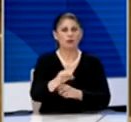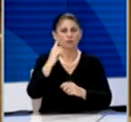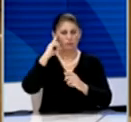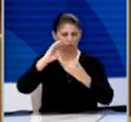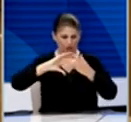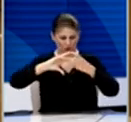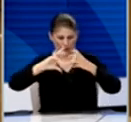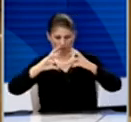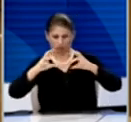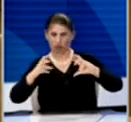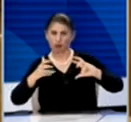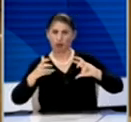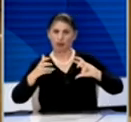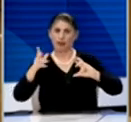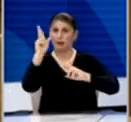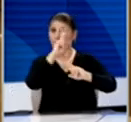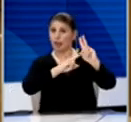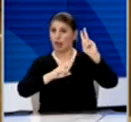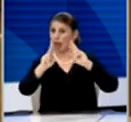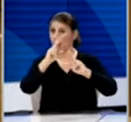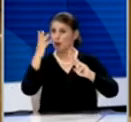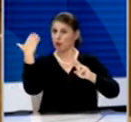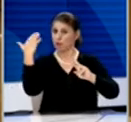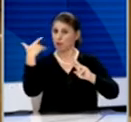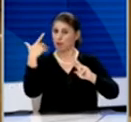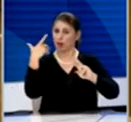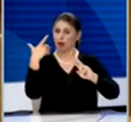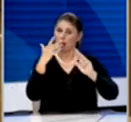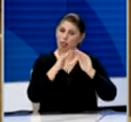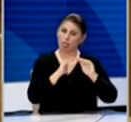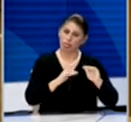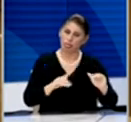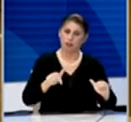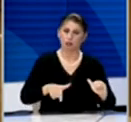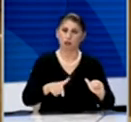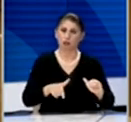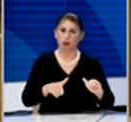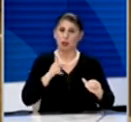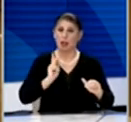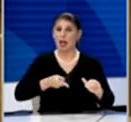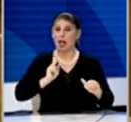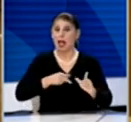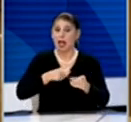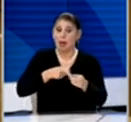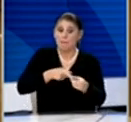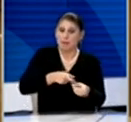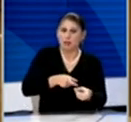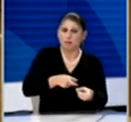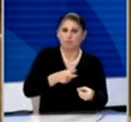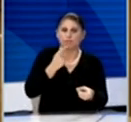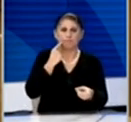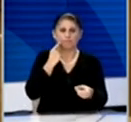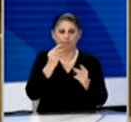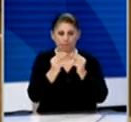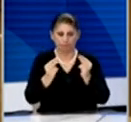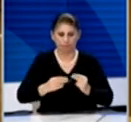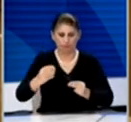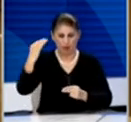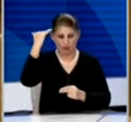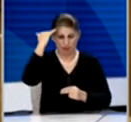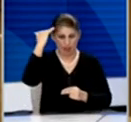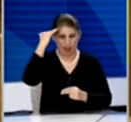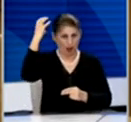εντύπωση ότι ο καιρός κάποτε ήταν ήπιος και ξαφνικά έχει γίνει απειλητικός το συμπέρασμα που θα πρεπε να κυριαρχεί βεβαίως στο μυαλό μας για να